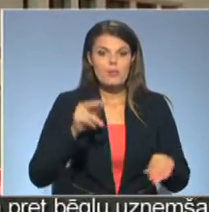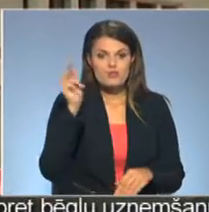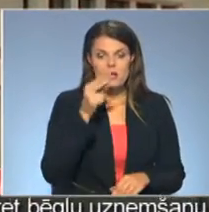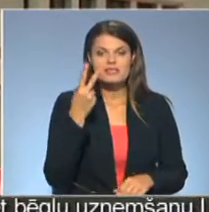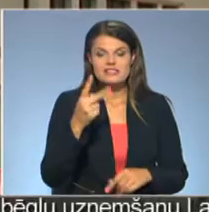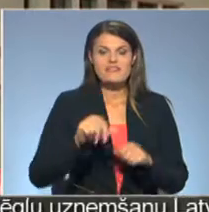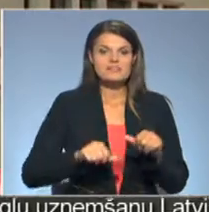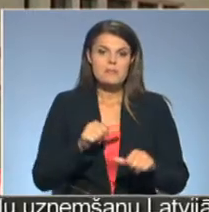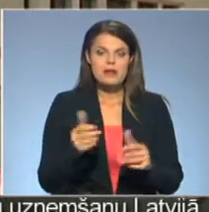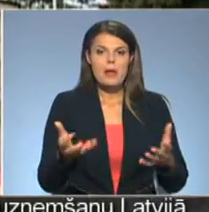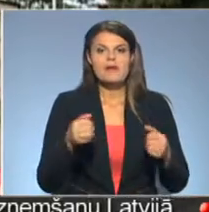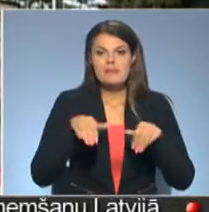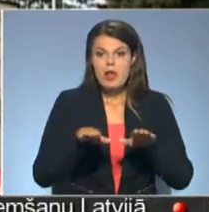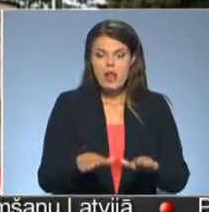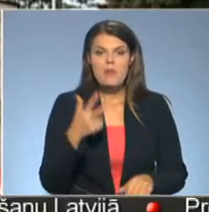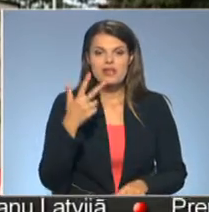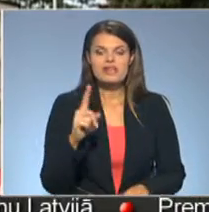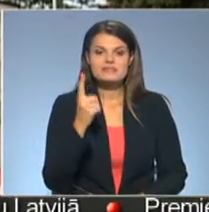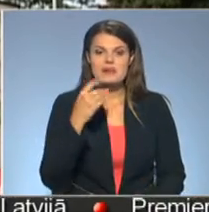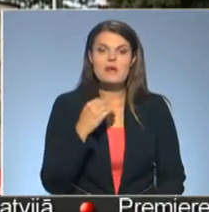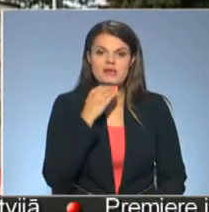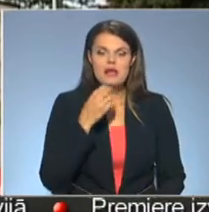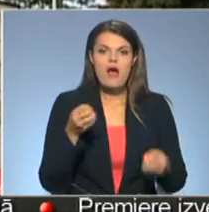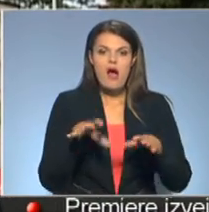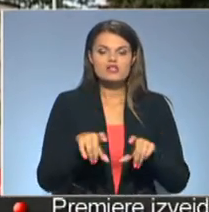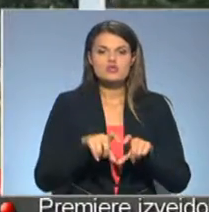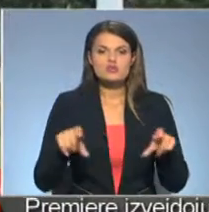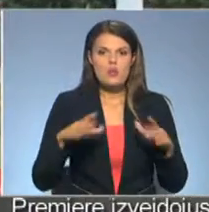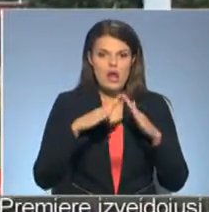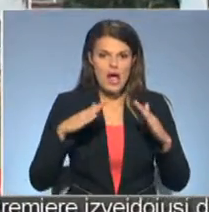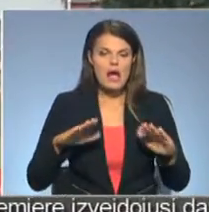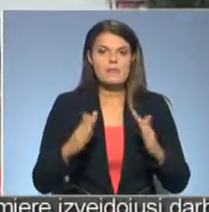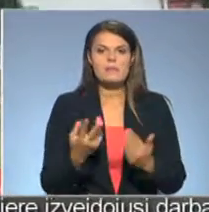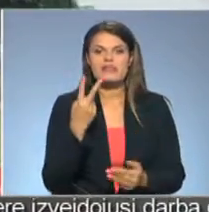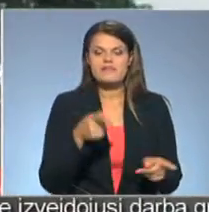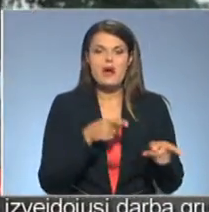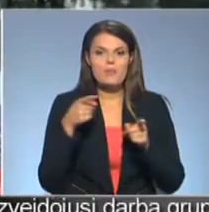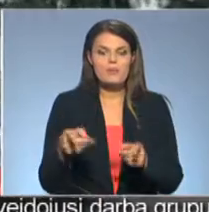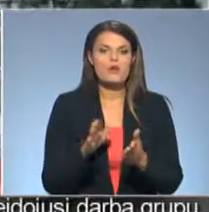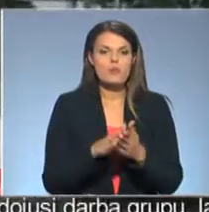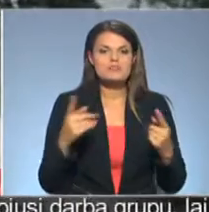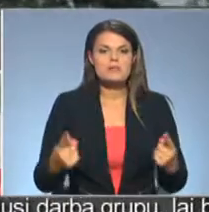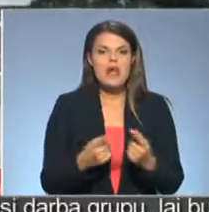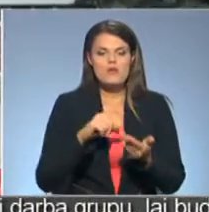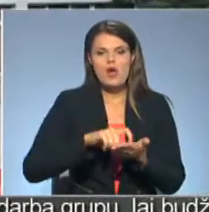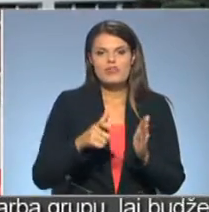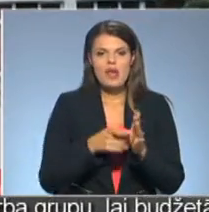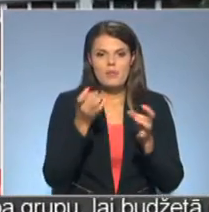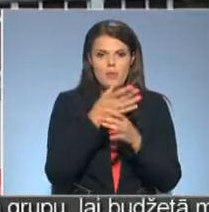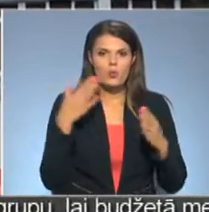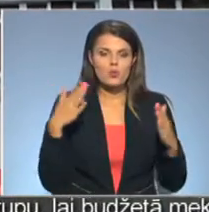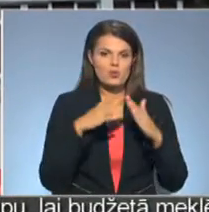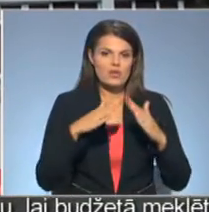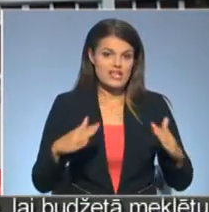divās maiņās, tika pieņemts lēmums trīs pirmās klases atstāt skolas ēkā, bet divas pārcelt uz pielāgotām telpām kultūras namā